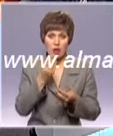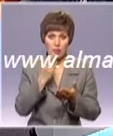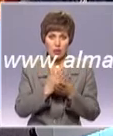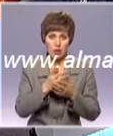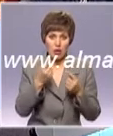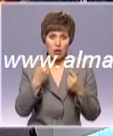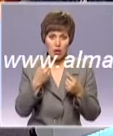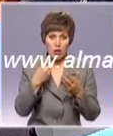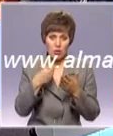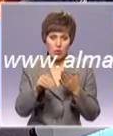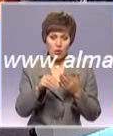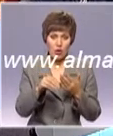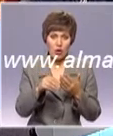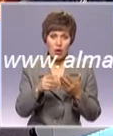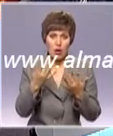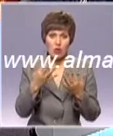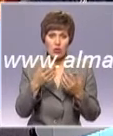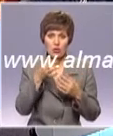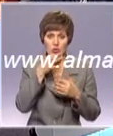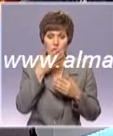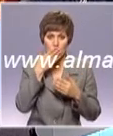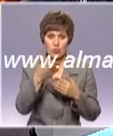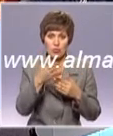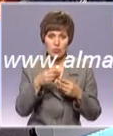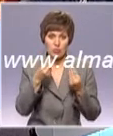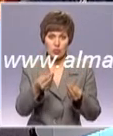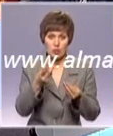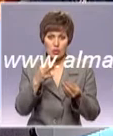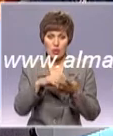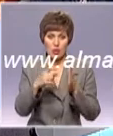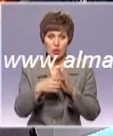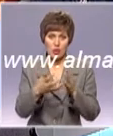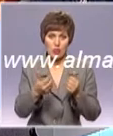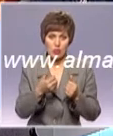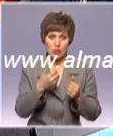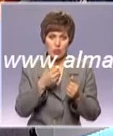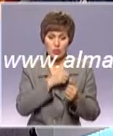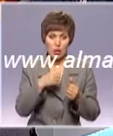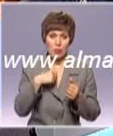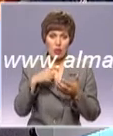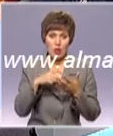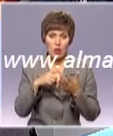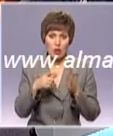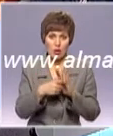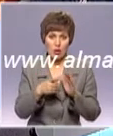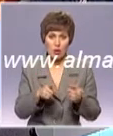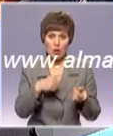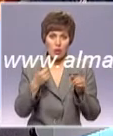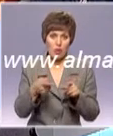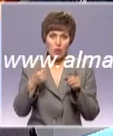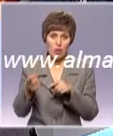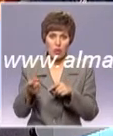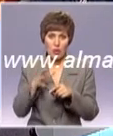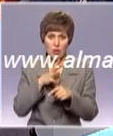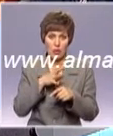бір ашық айтайын, қанша сұрайсың мен сонша берейін. Мен бірақ пәтер алмайды. Мен өзім пәтерге семьяммен көшіп қонып шаршадым